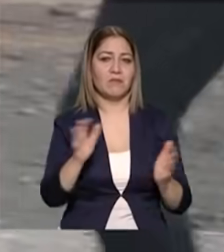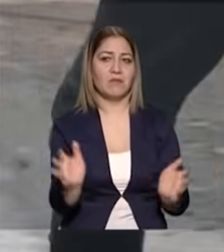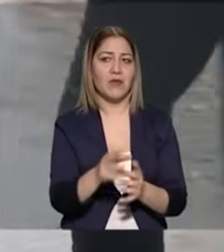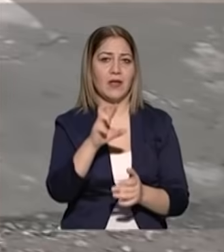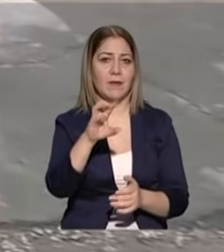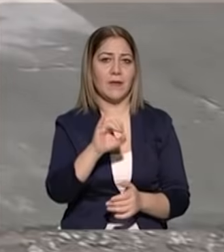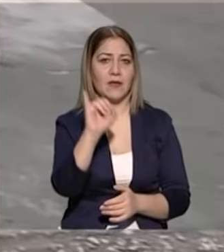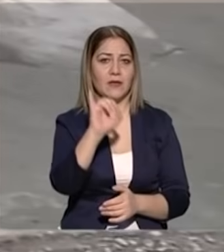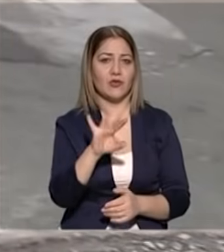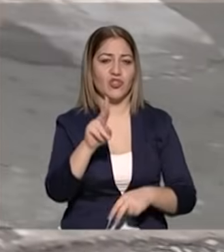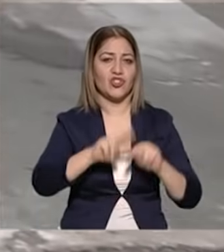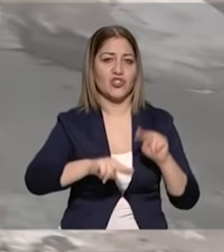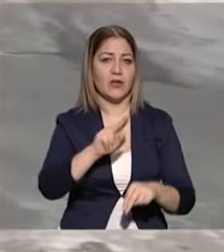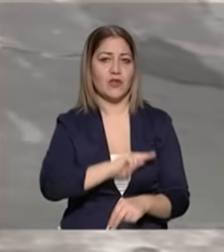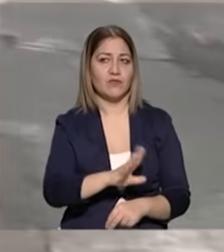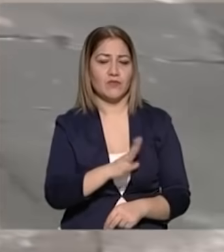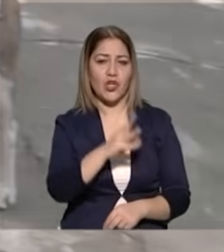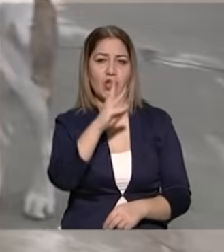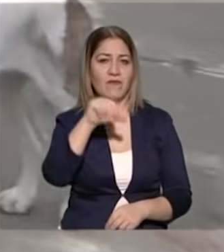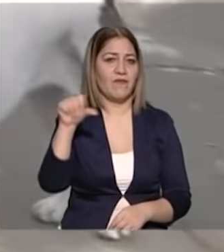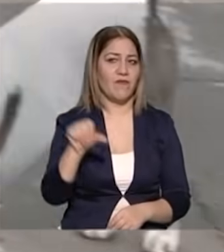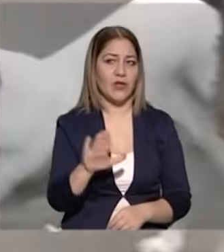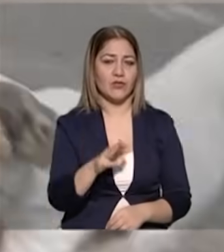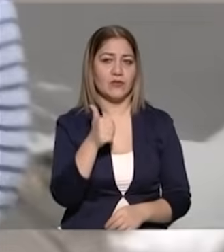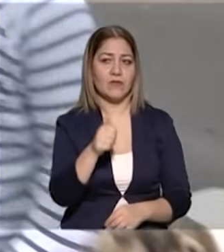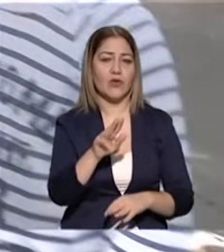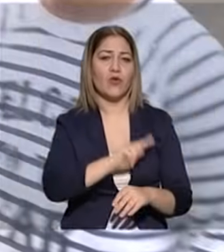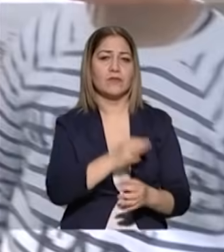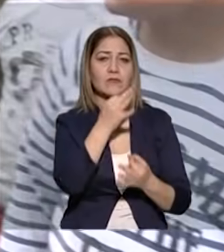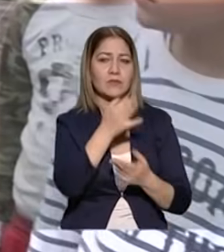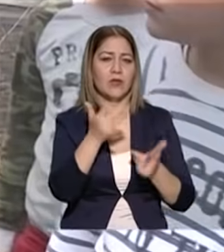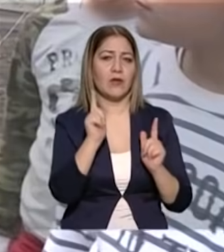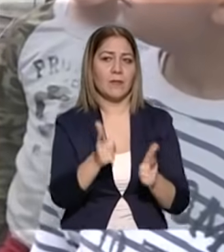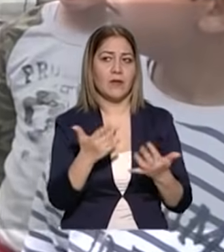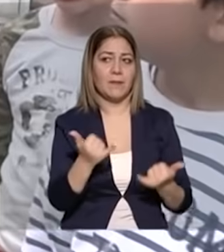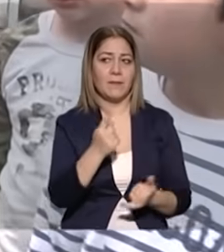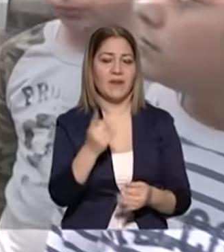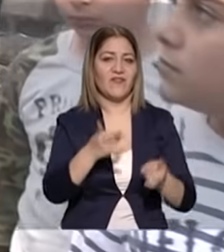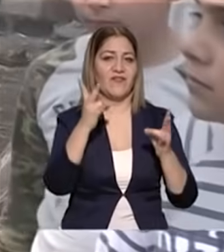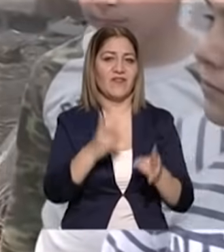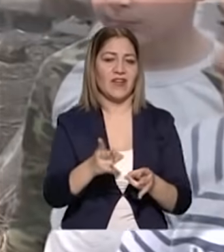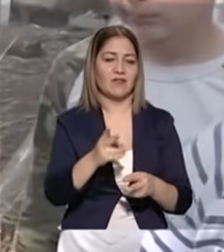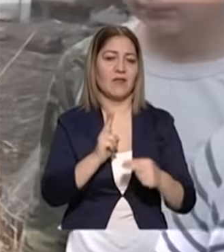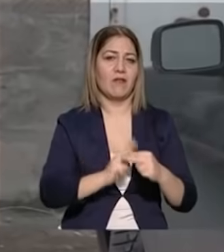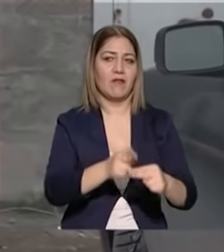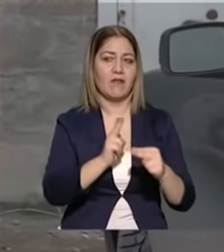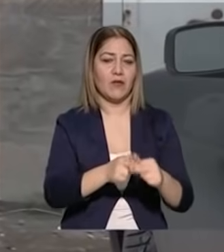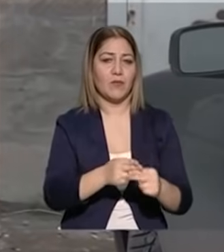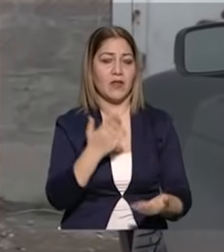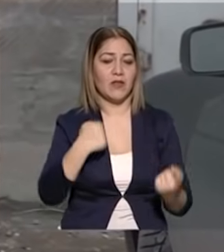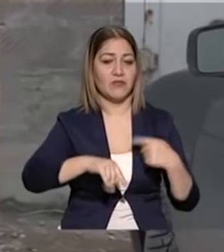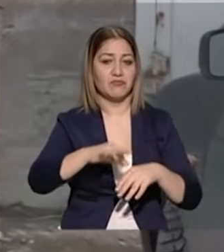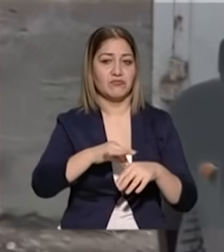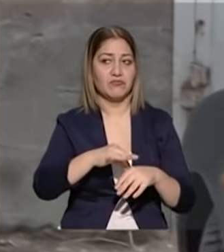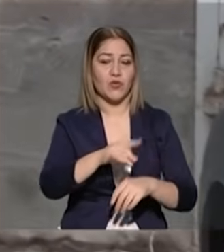Բերձորում շինարարության վրա է աշխատել, վատ չի վաստակել։ Ցանկացած գործի պատրաստ են նաև հիմա, միայն թե վնասվածքները թույլ չեն տալիս։ Եթե